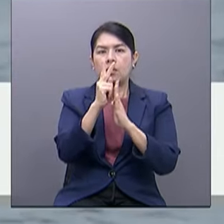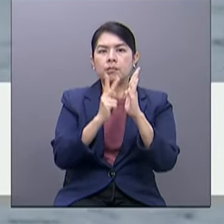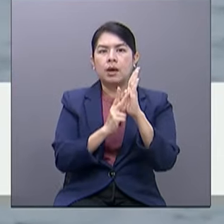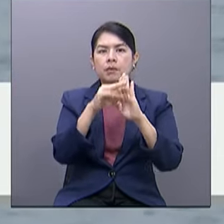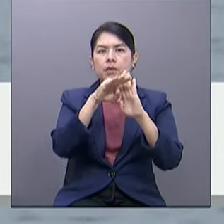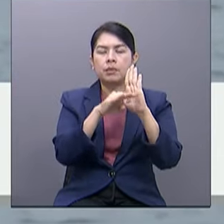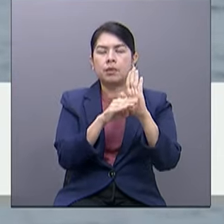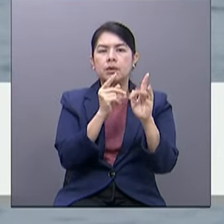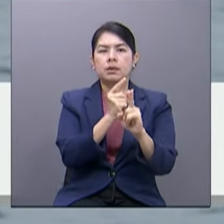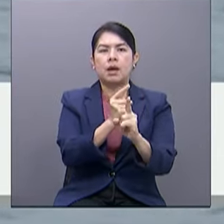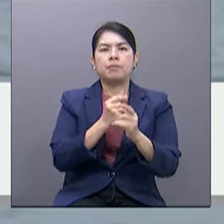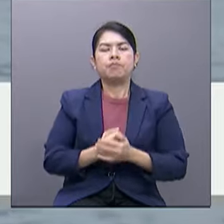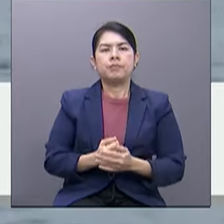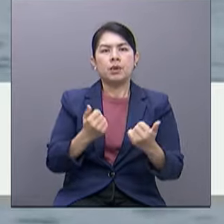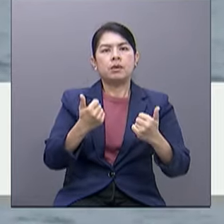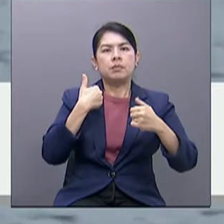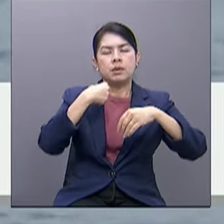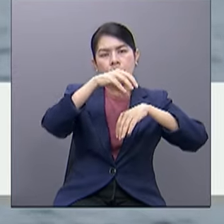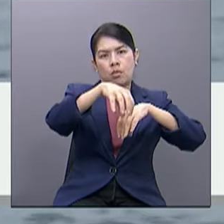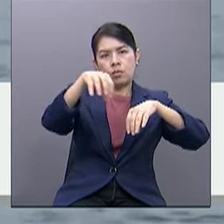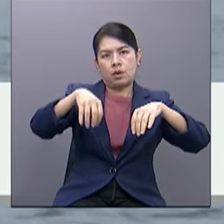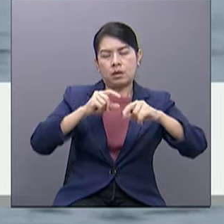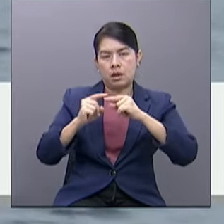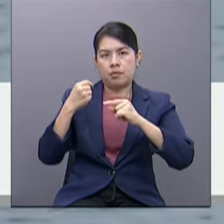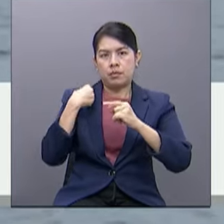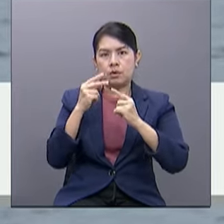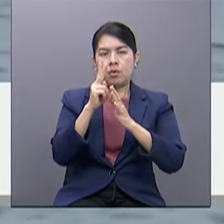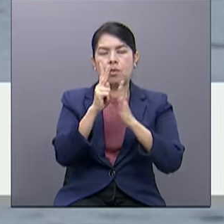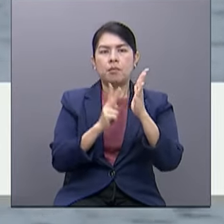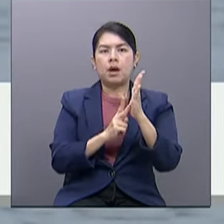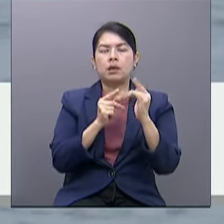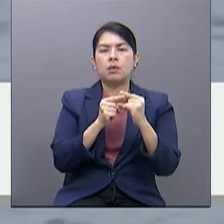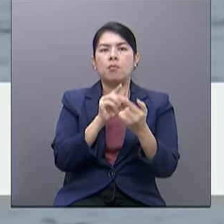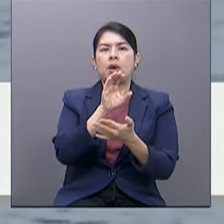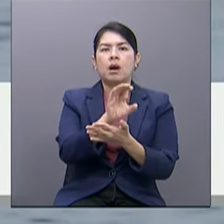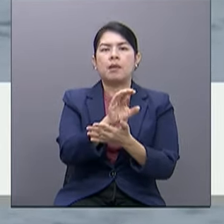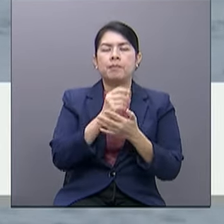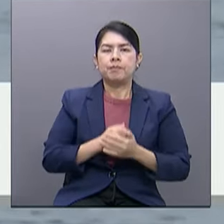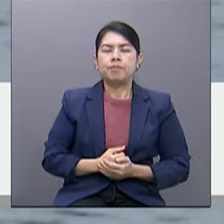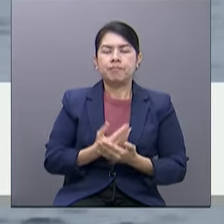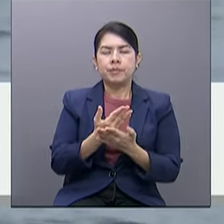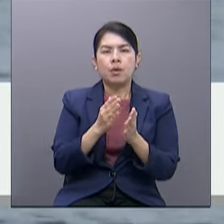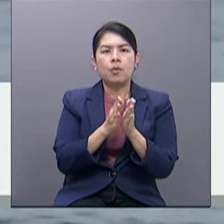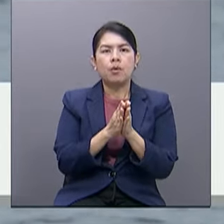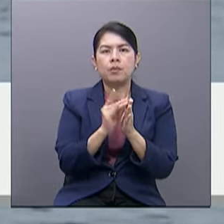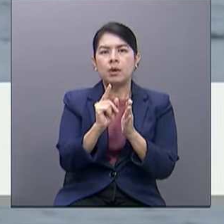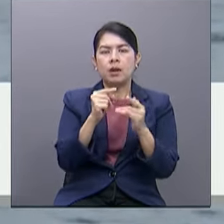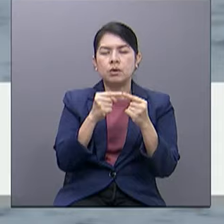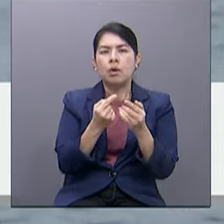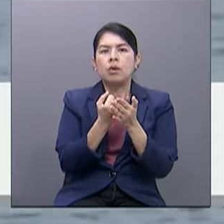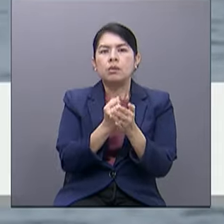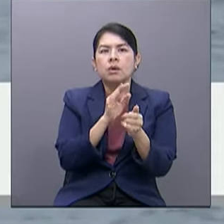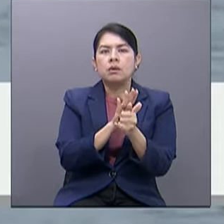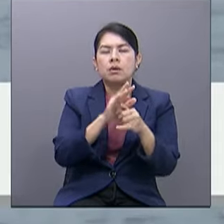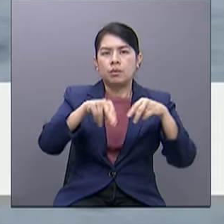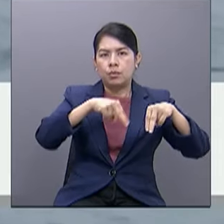คือเรื่องนี้มีหลายหน่วยงานนะคะที่มีอำนาจในการบังคับใช้กฎหมายไม่ใช่เฉพาะทางจังหวัดเท่านั้นรวมไปถึงขอให้ดูแลผลกระทบที่